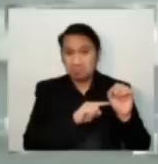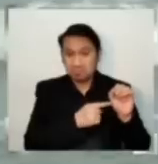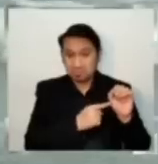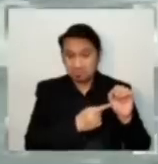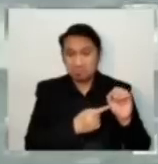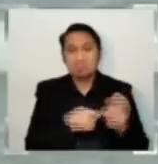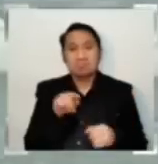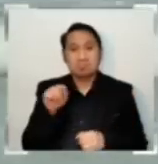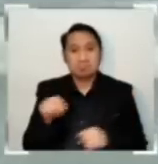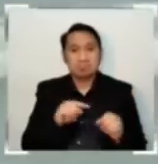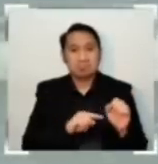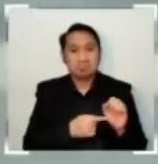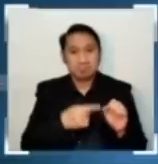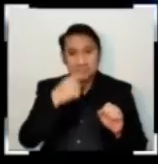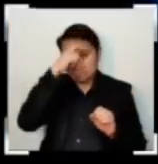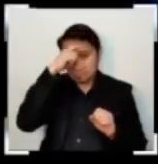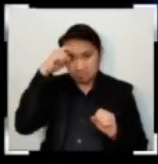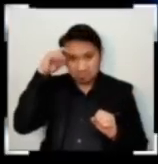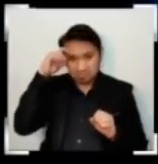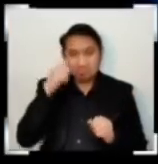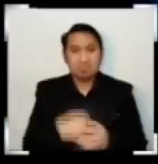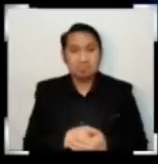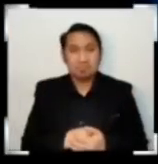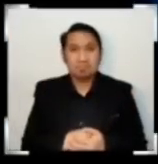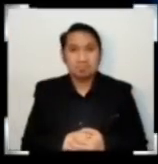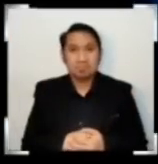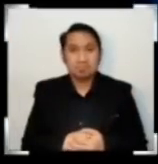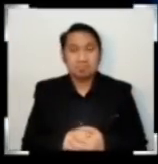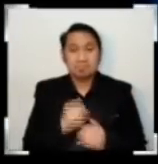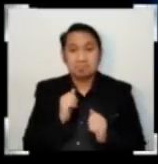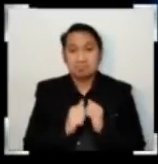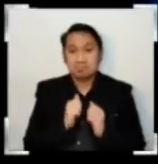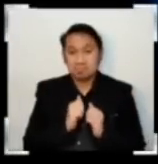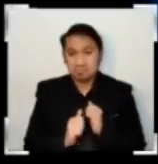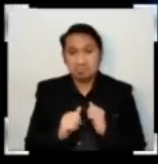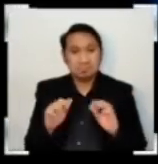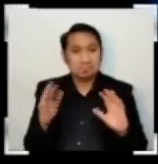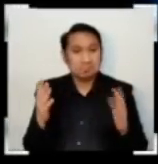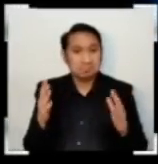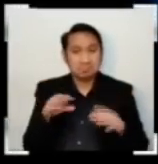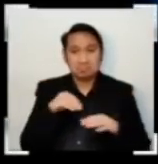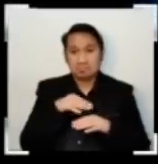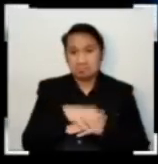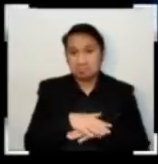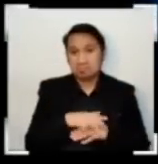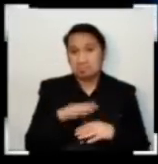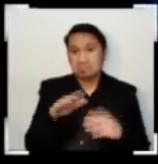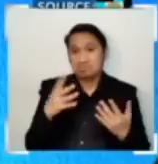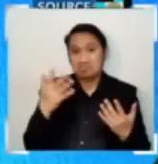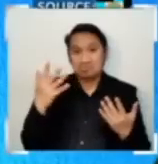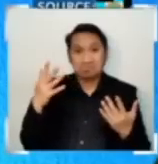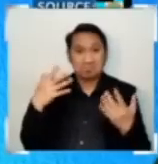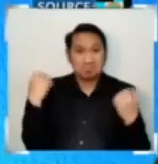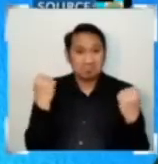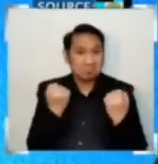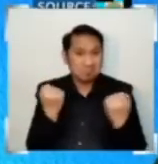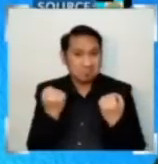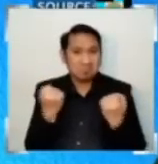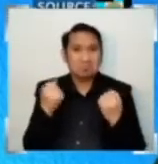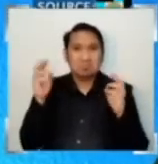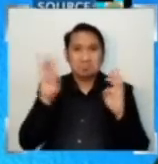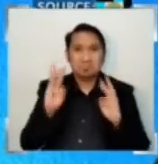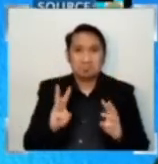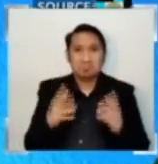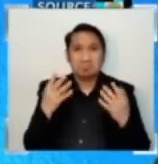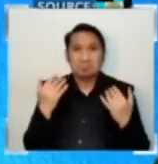ang pagsisimula ng dry season o tag-init. Ibig sabihin, wala nang epekto ang hanging amihan o northeast monsoon. Ang umiiral na